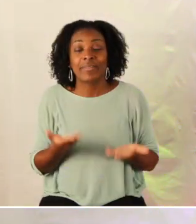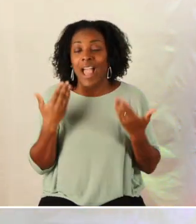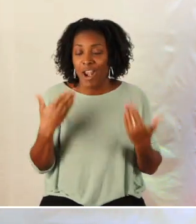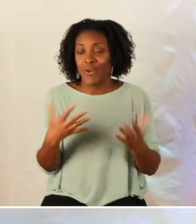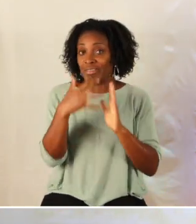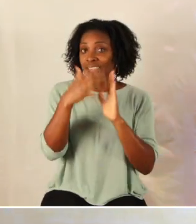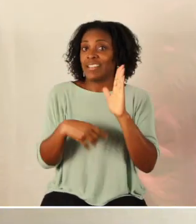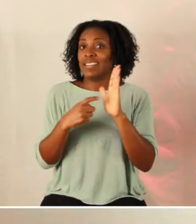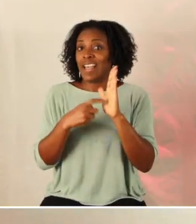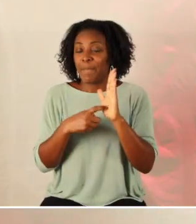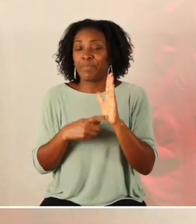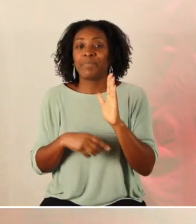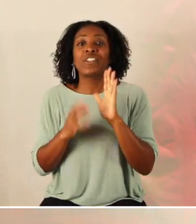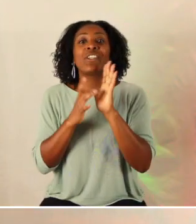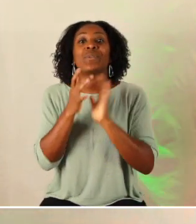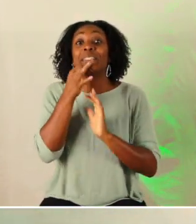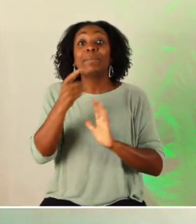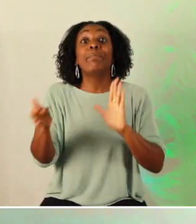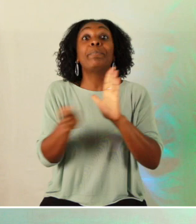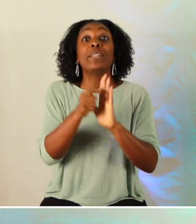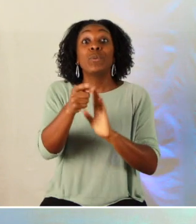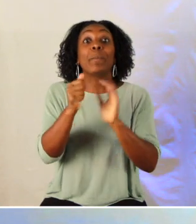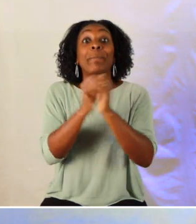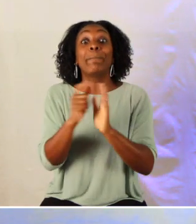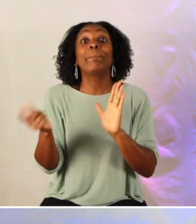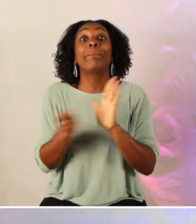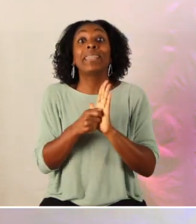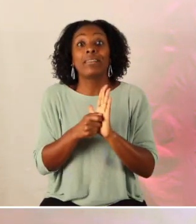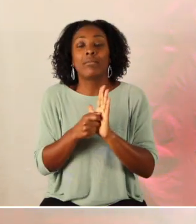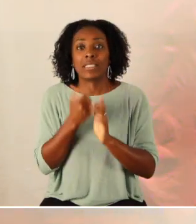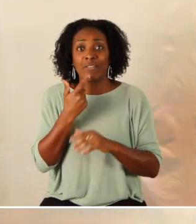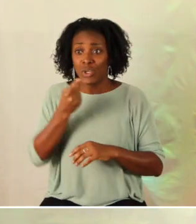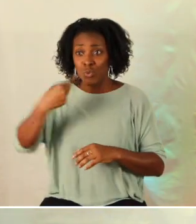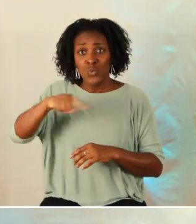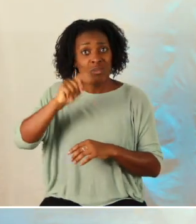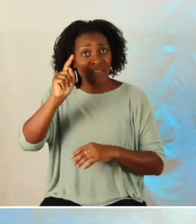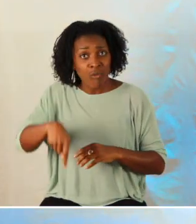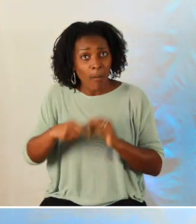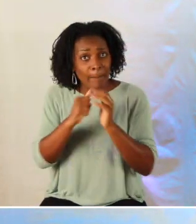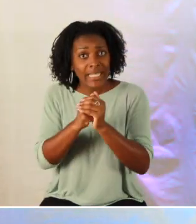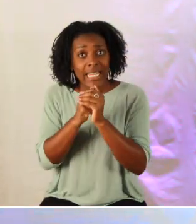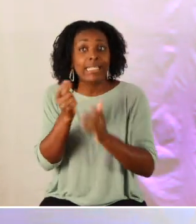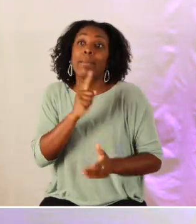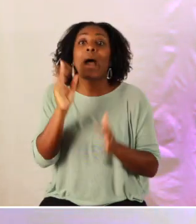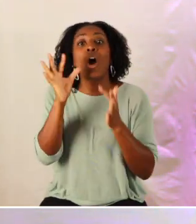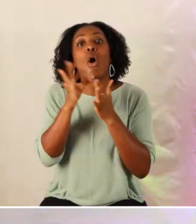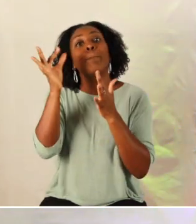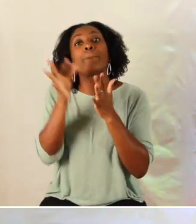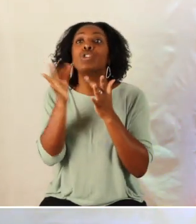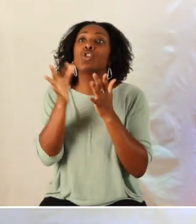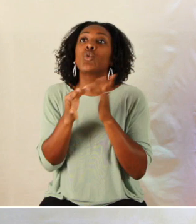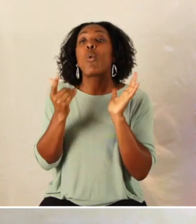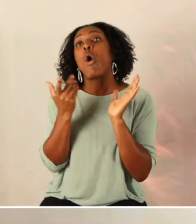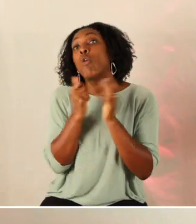ce texte-là, Jésus va dire quand tu pries. Le quand là, ça veut dire que nous sommes appelés à prier. Que ce n'est pas une option dans la vie chrétienne de dire «